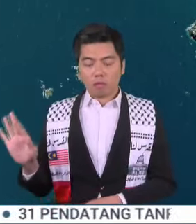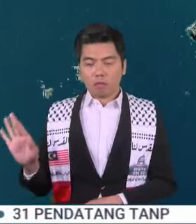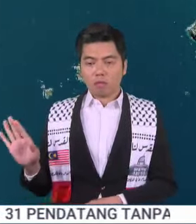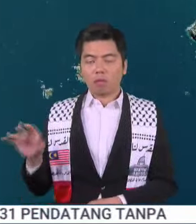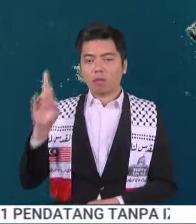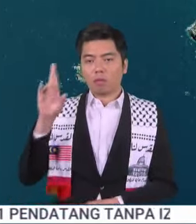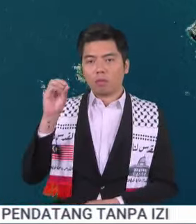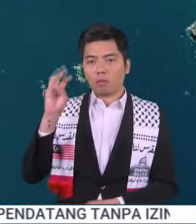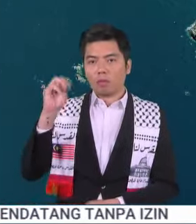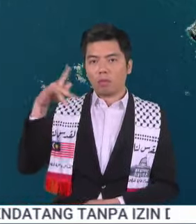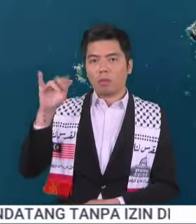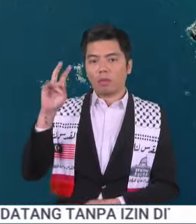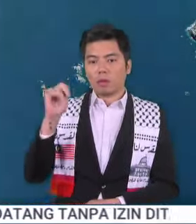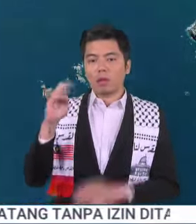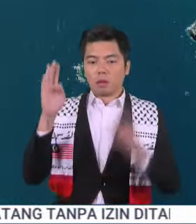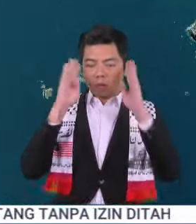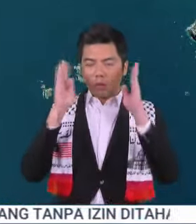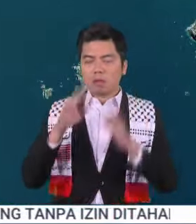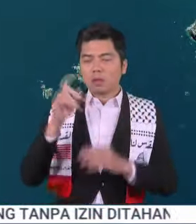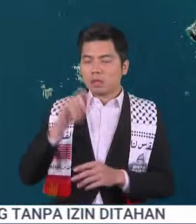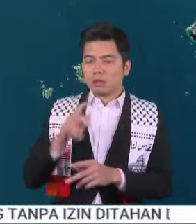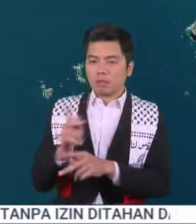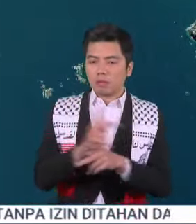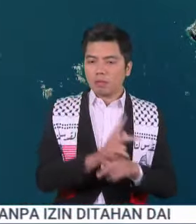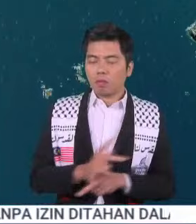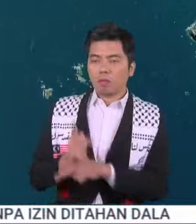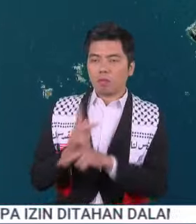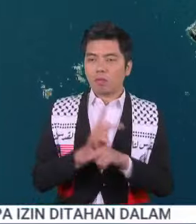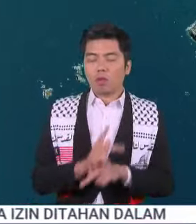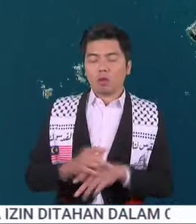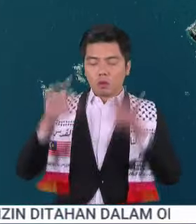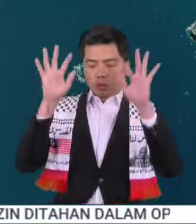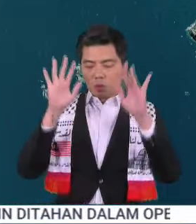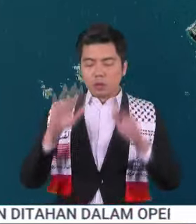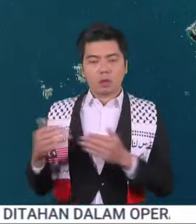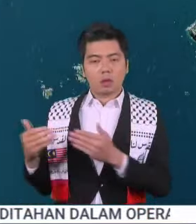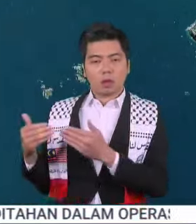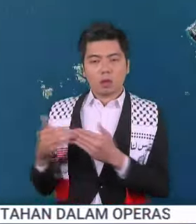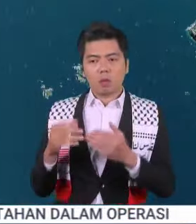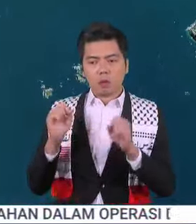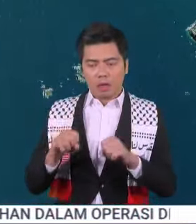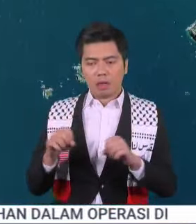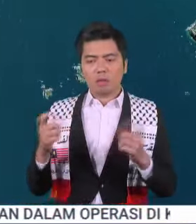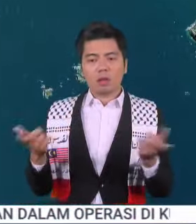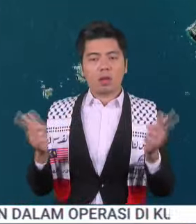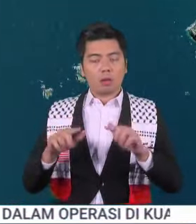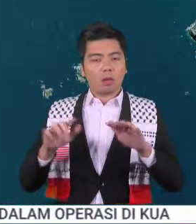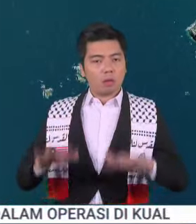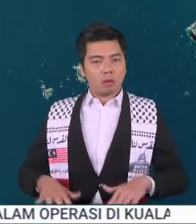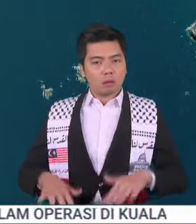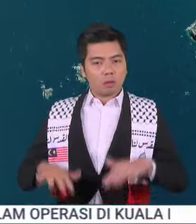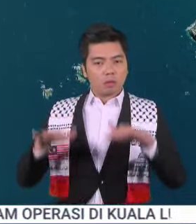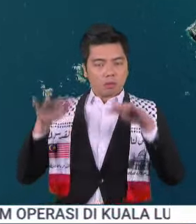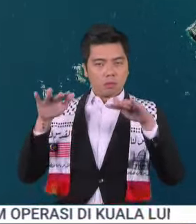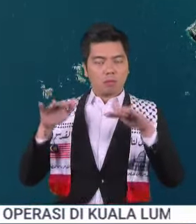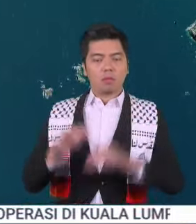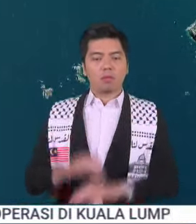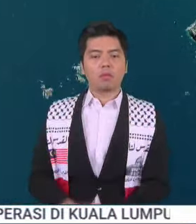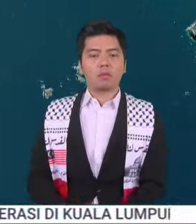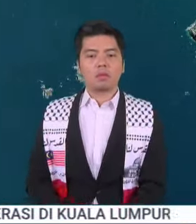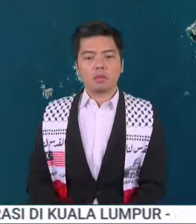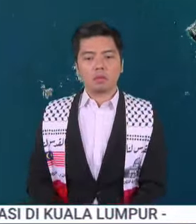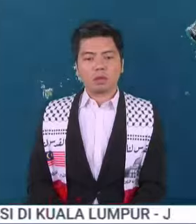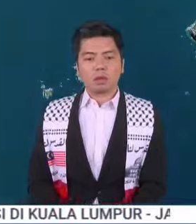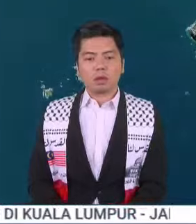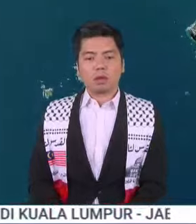negeri Pahang dan harus diingatkan hujan lebat yang berlaku secara berterusan boleh menyebabkan banjir di kawasan berkedudukan rendah. Baik, selain